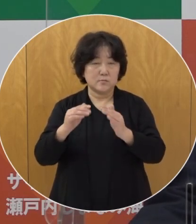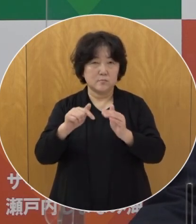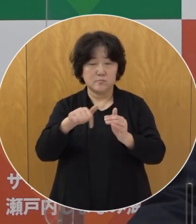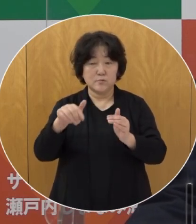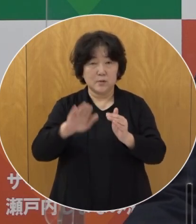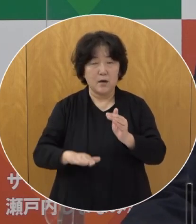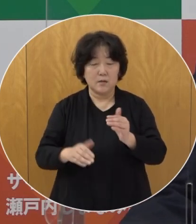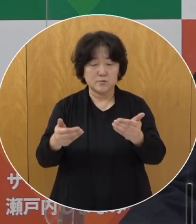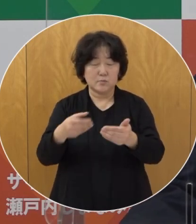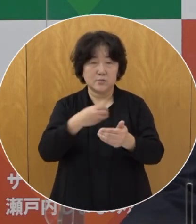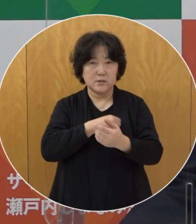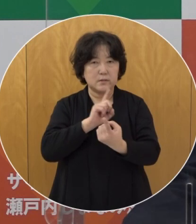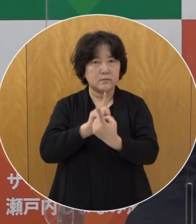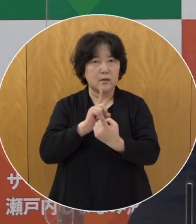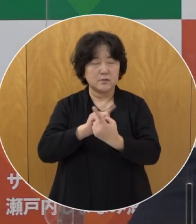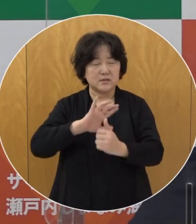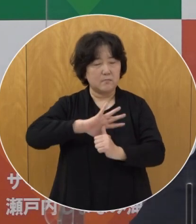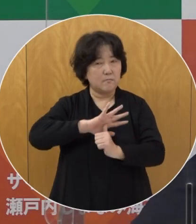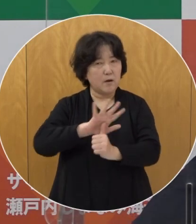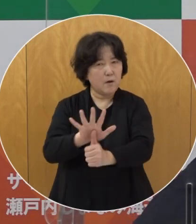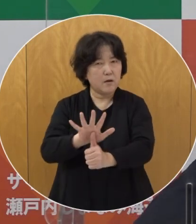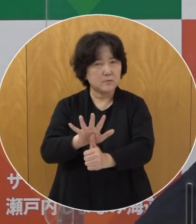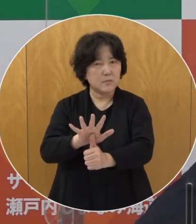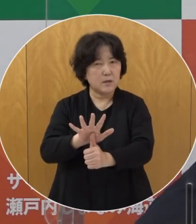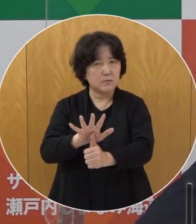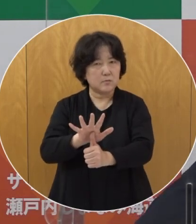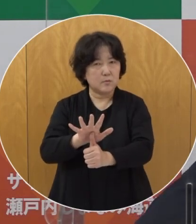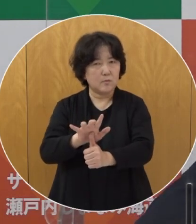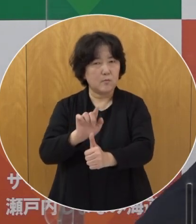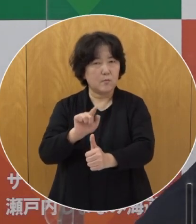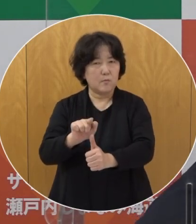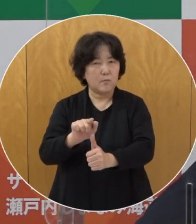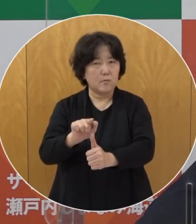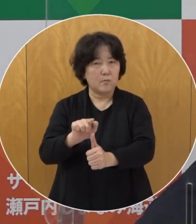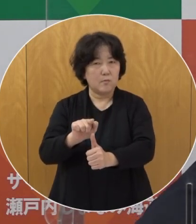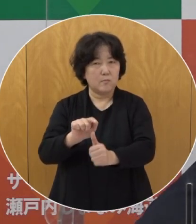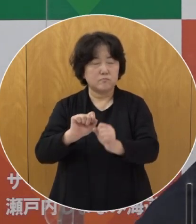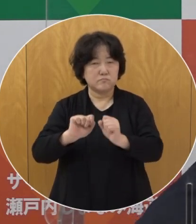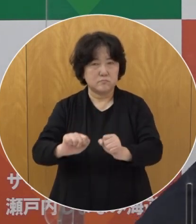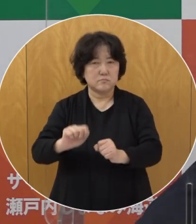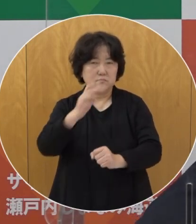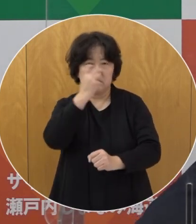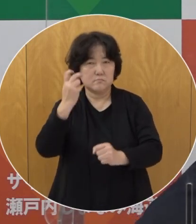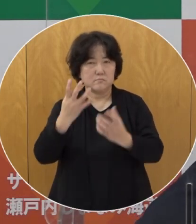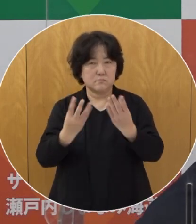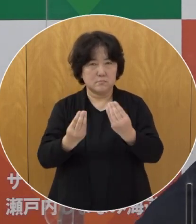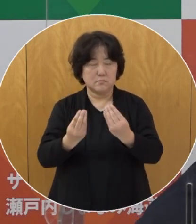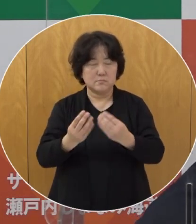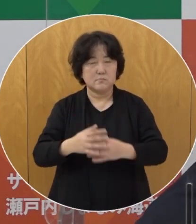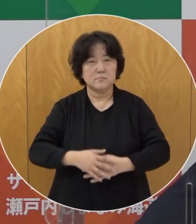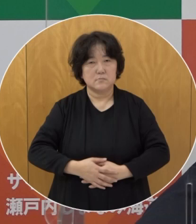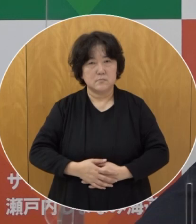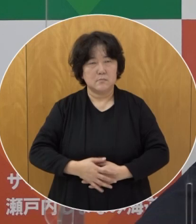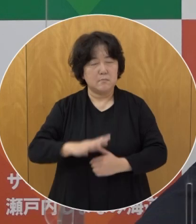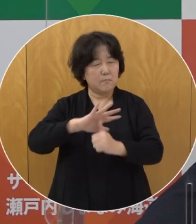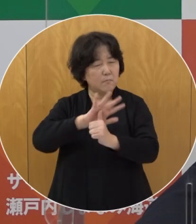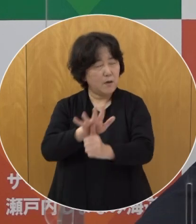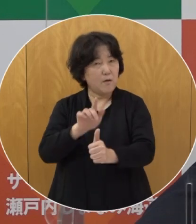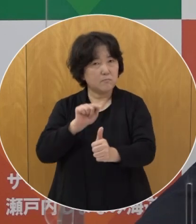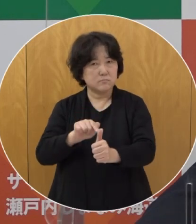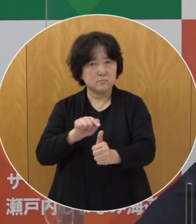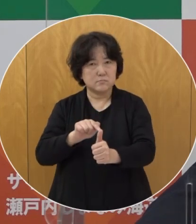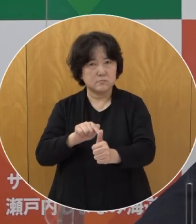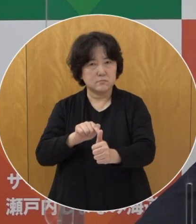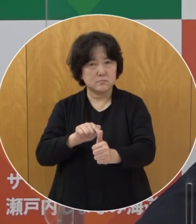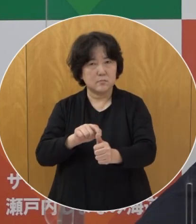しましてパワーハラスメント行為を行っていたことが発覚しました。ハラスメントは